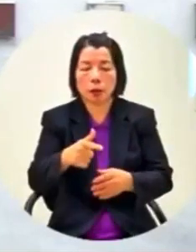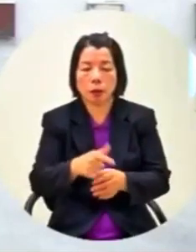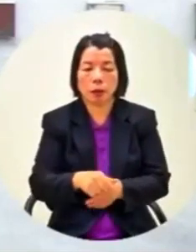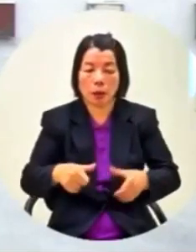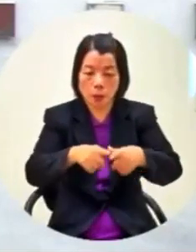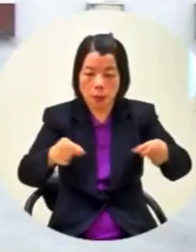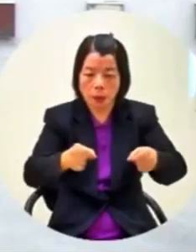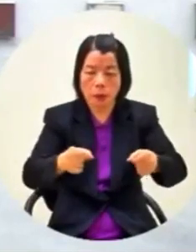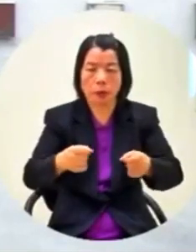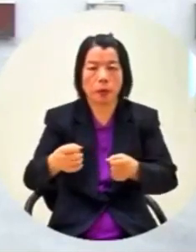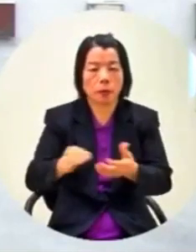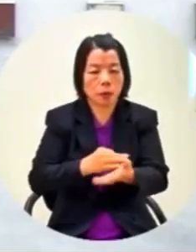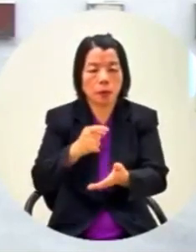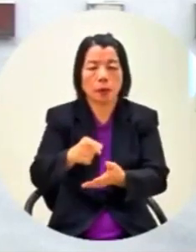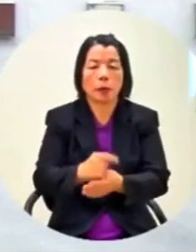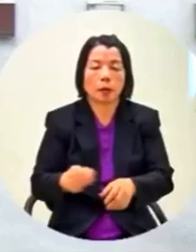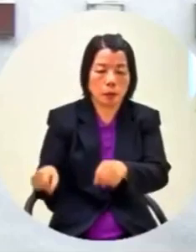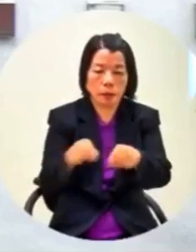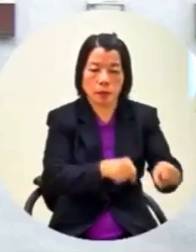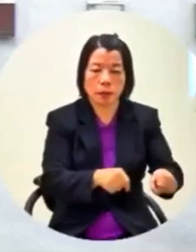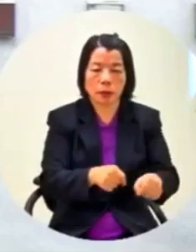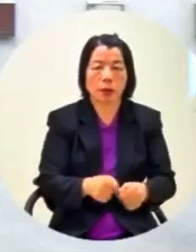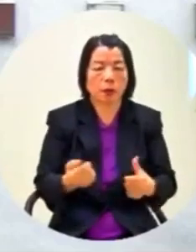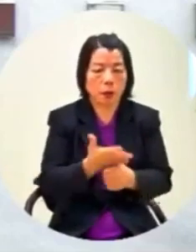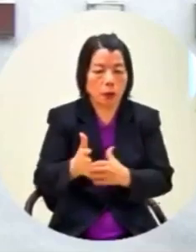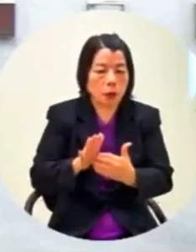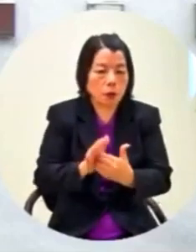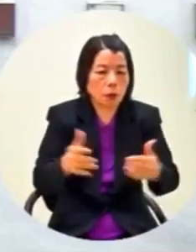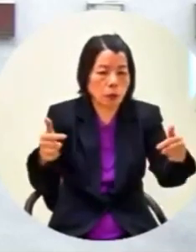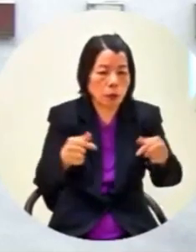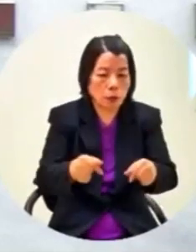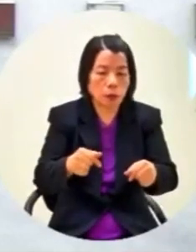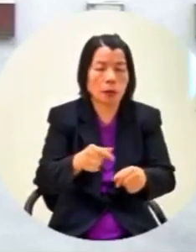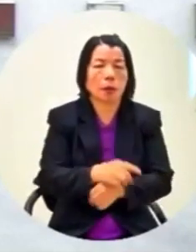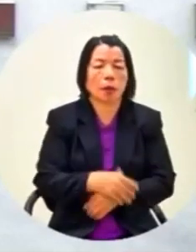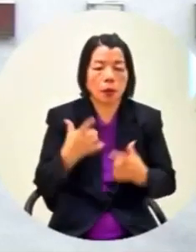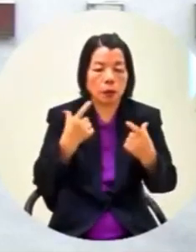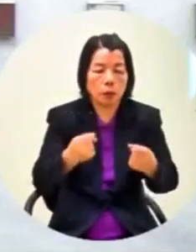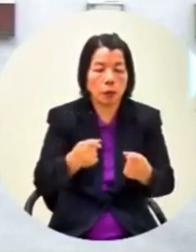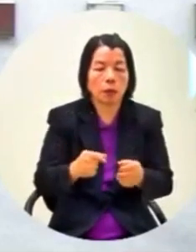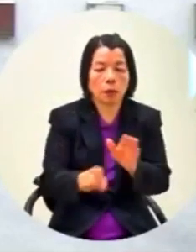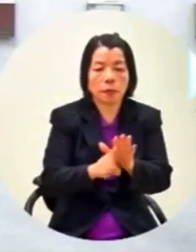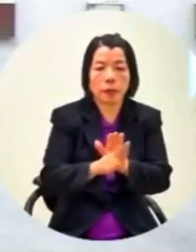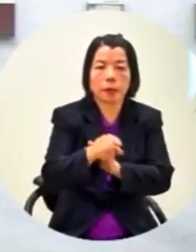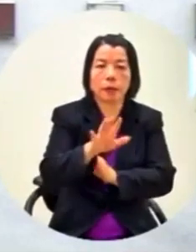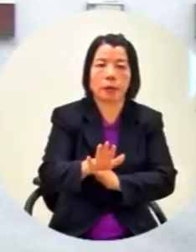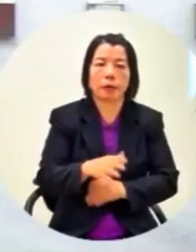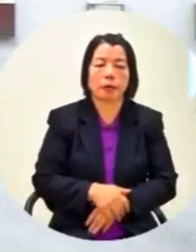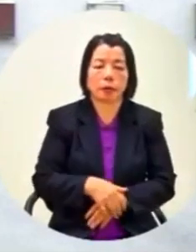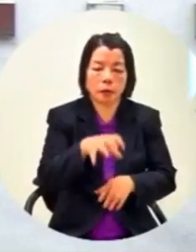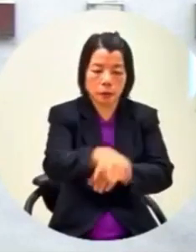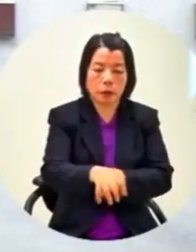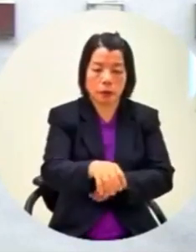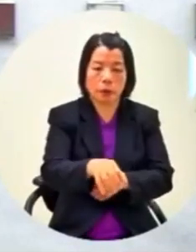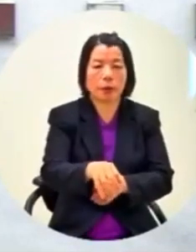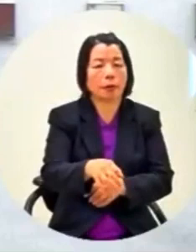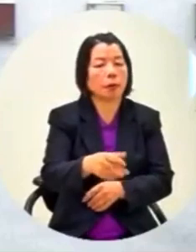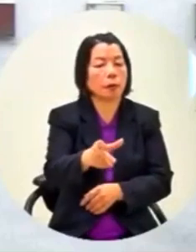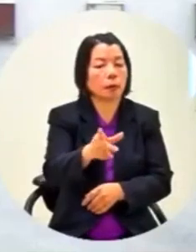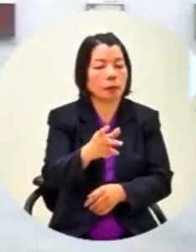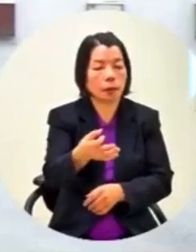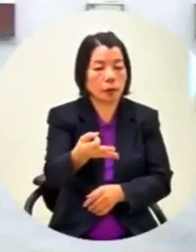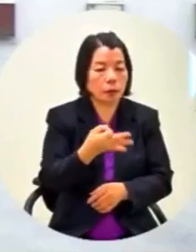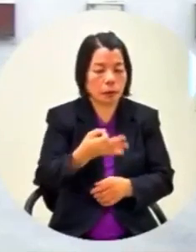期者，疫情趋缓后于原场馆首场演出，场地费减半。